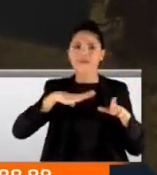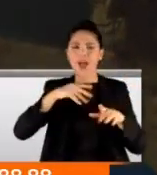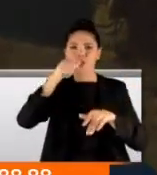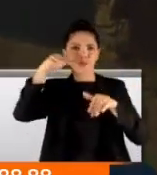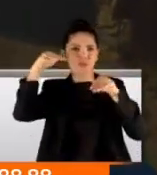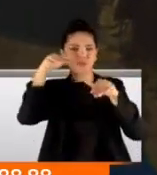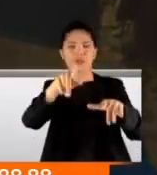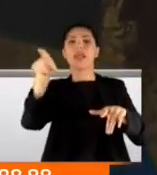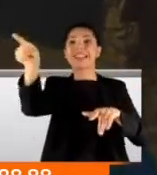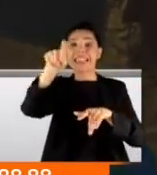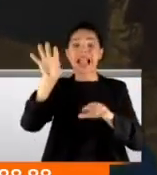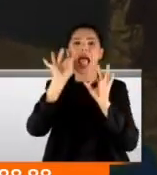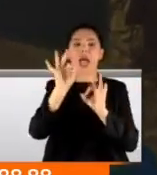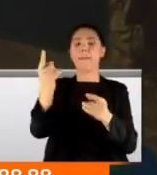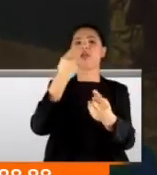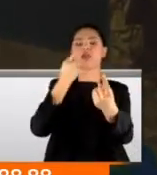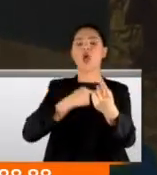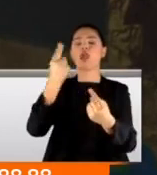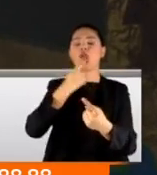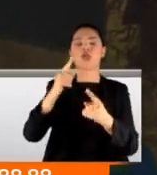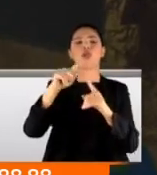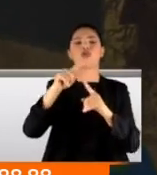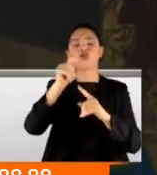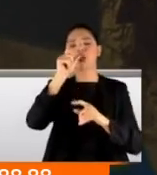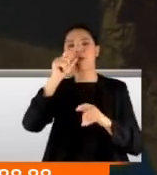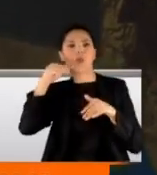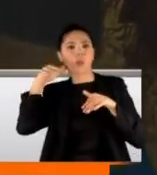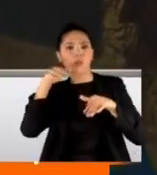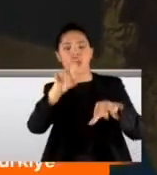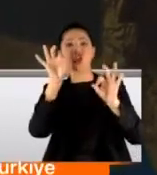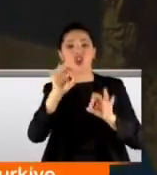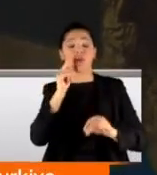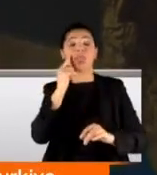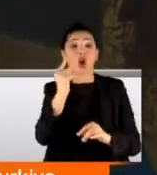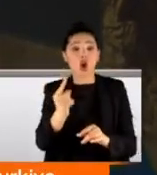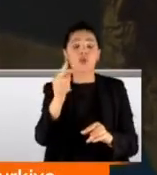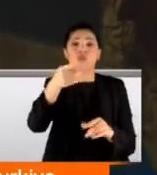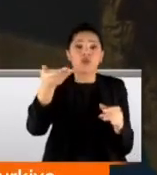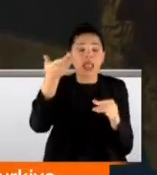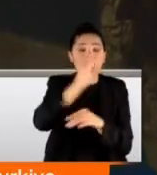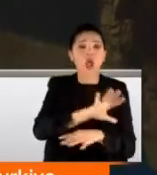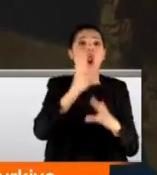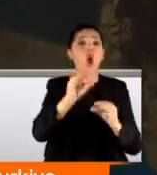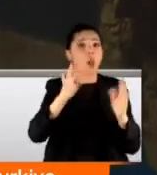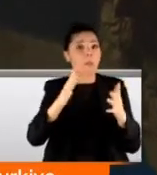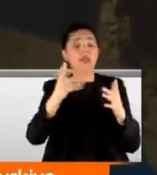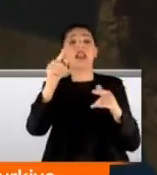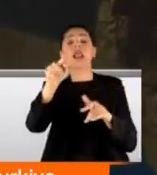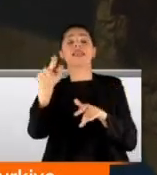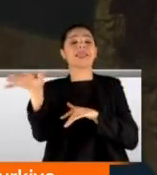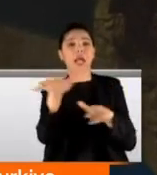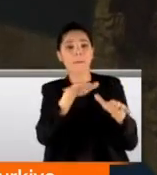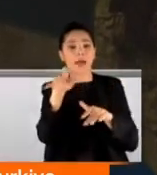seferinde uyardınız. Tsunami olabilir, tsunami olabilirdi ve o tsunamiyi gördük. Şimdi bundan sonra olabilme ihtimali olan